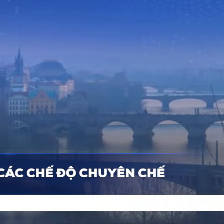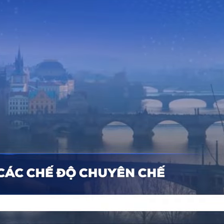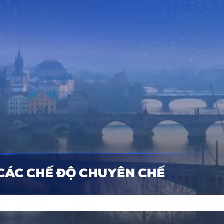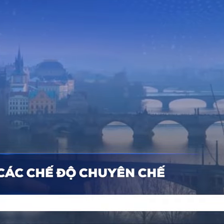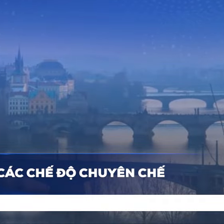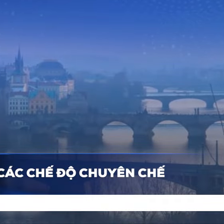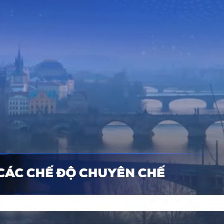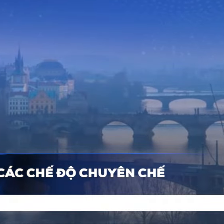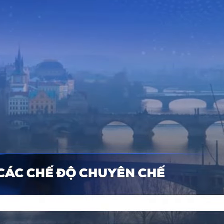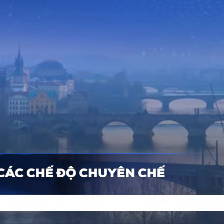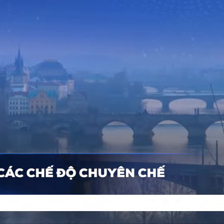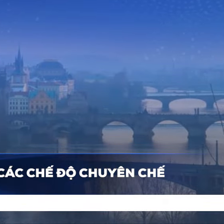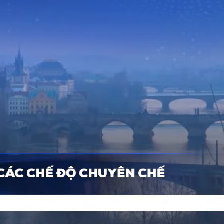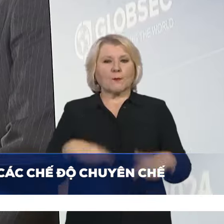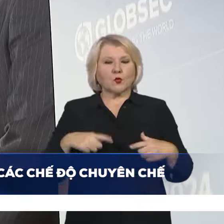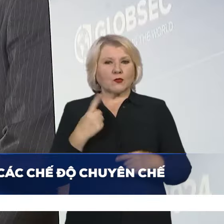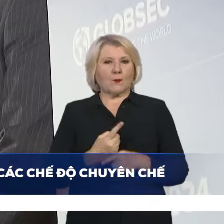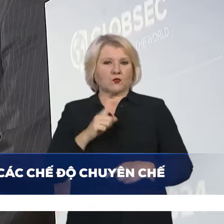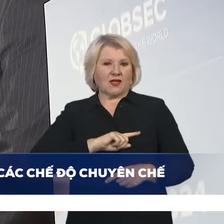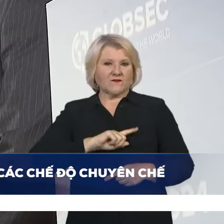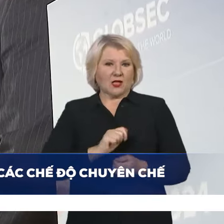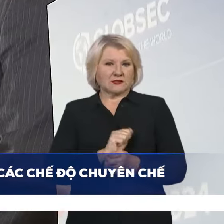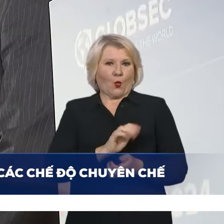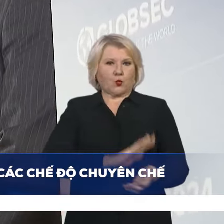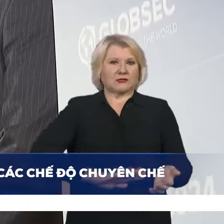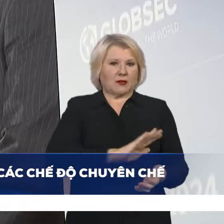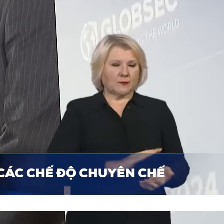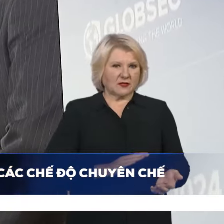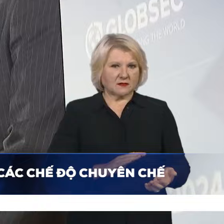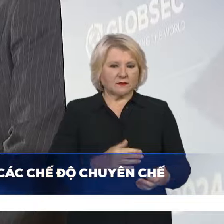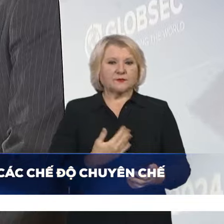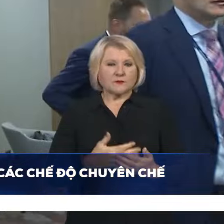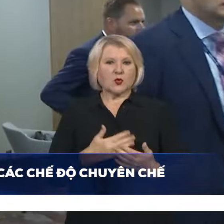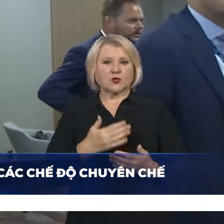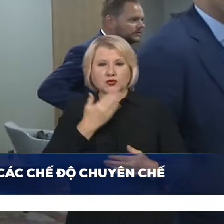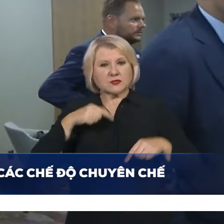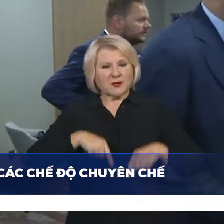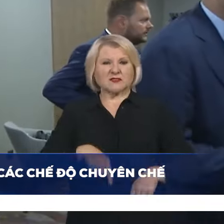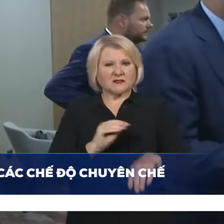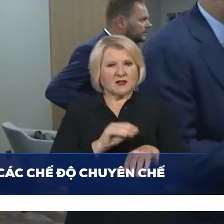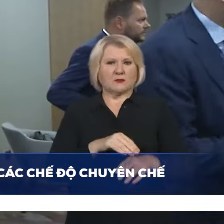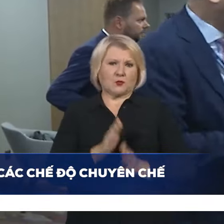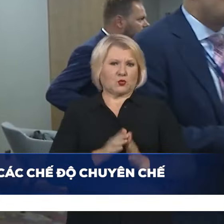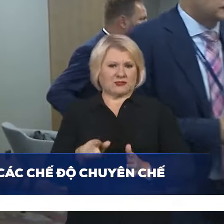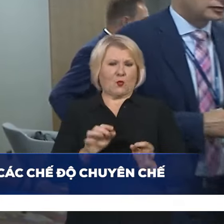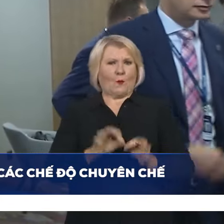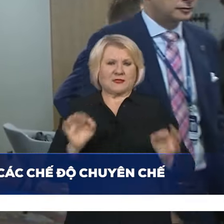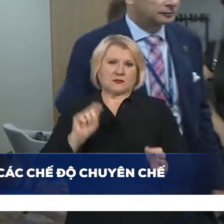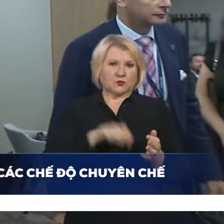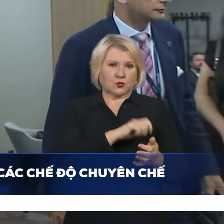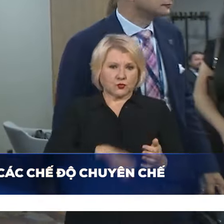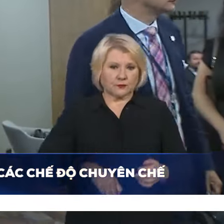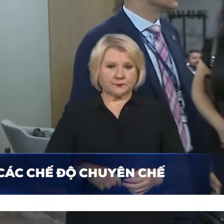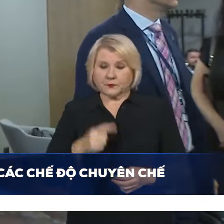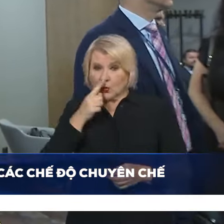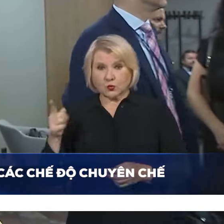dân chủ và các loại chế độ chuyên chế trong bài phát biểu của mình tổng thống s pavel nói rằng S cần phải cho thế giới thấy